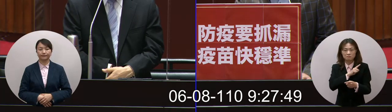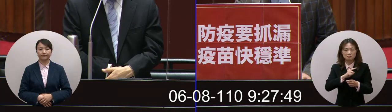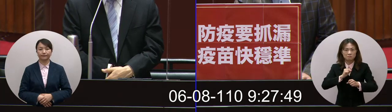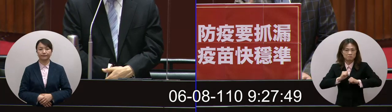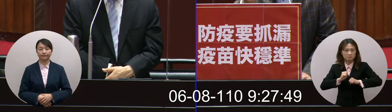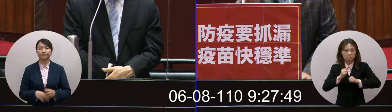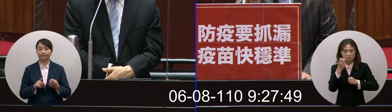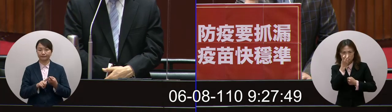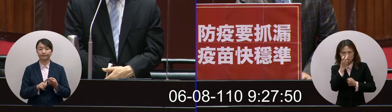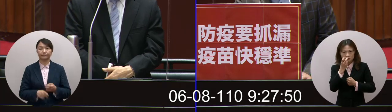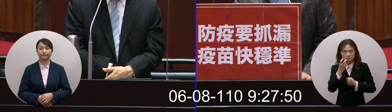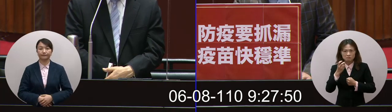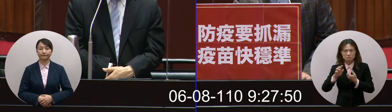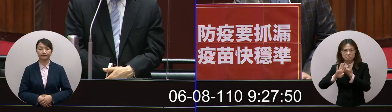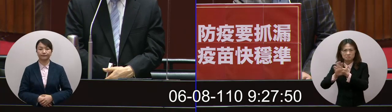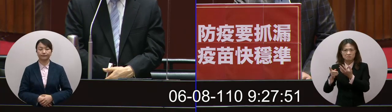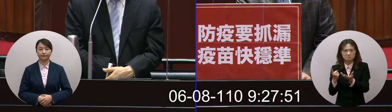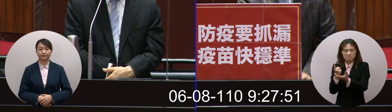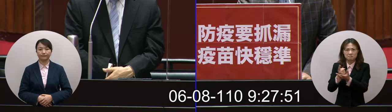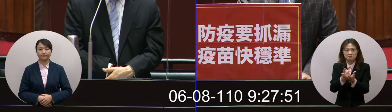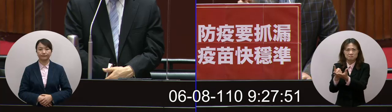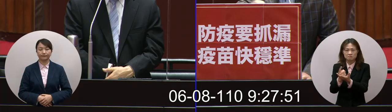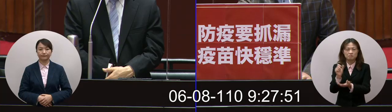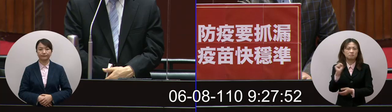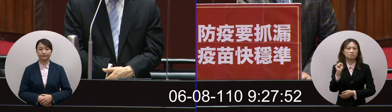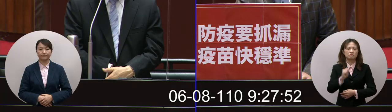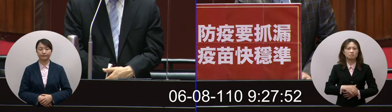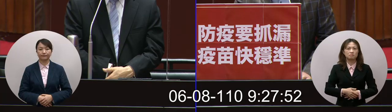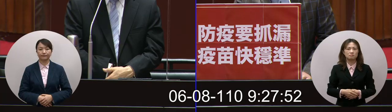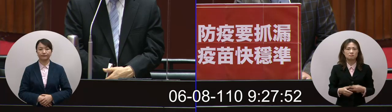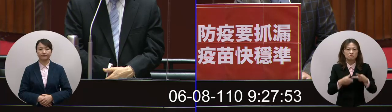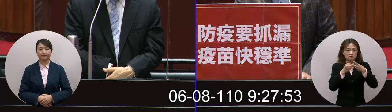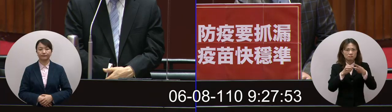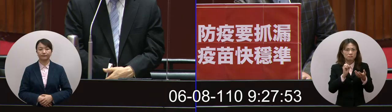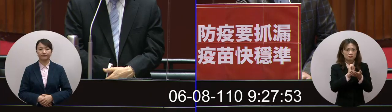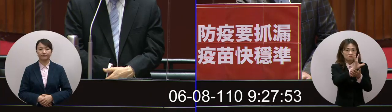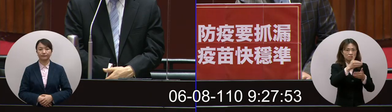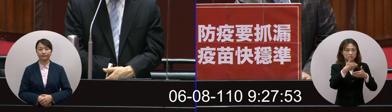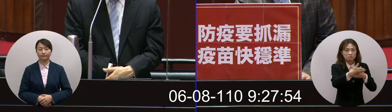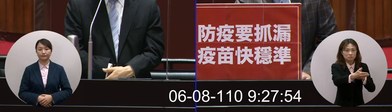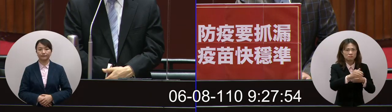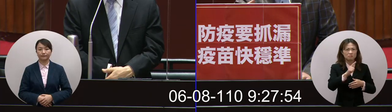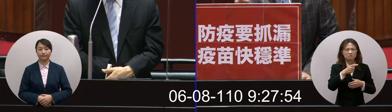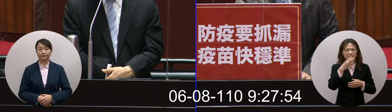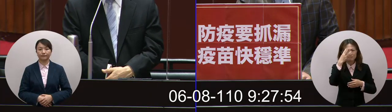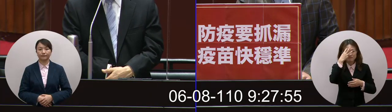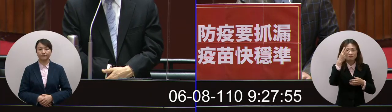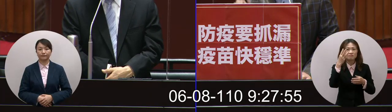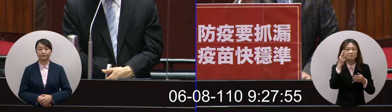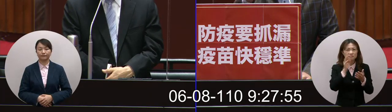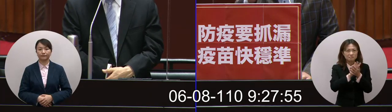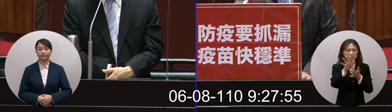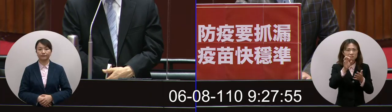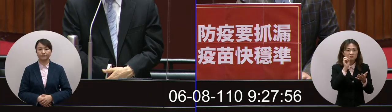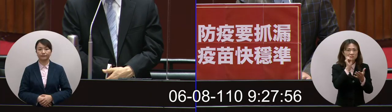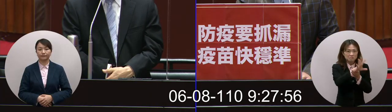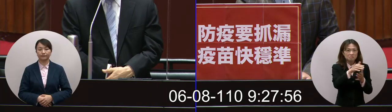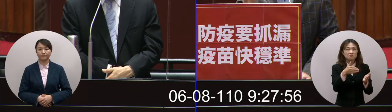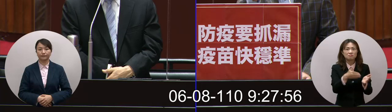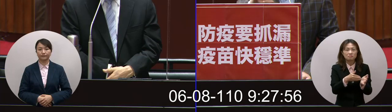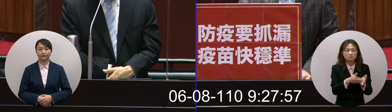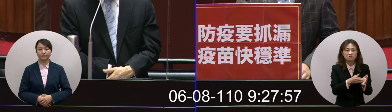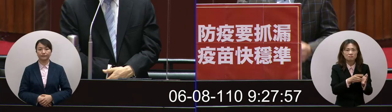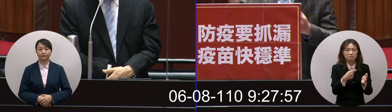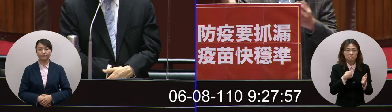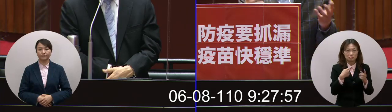送出去。第二，通报定时，无迄个啥物确诊是三天前知影，三天后较知影，所以我人先放走，这拢无通啦。